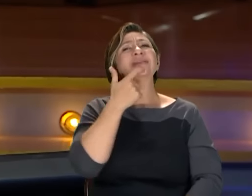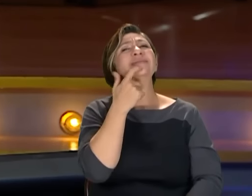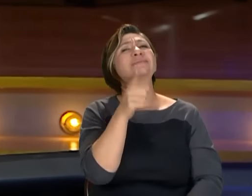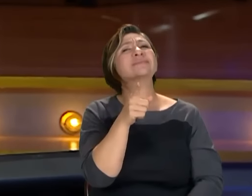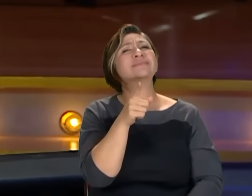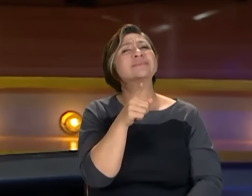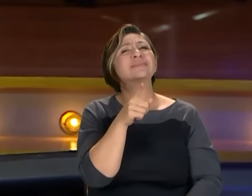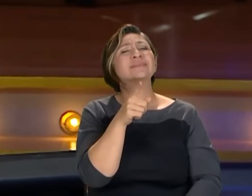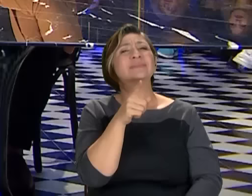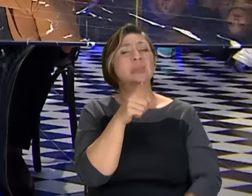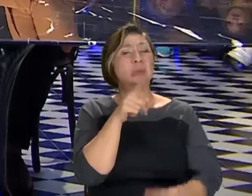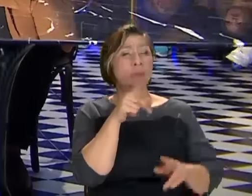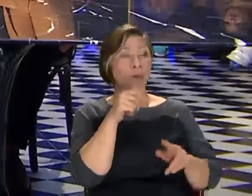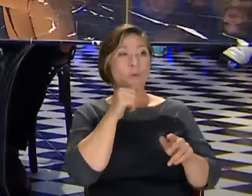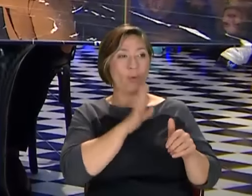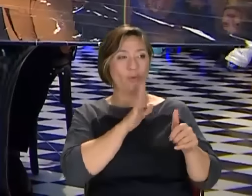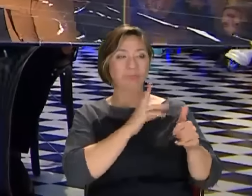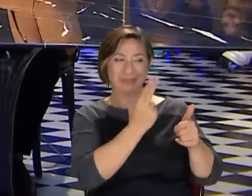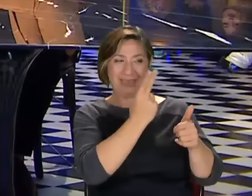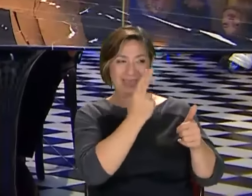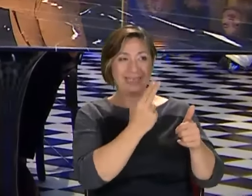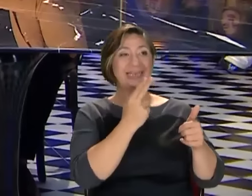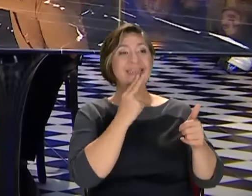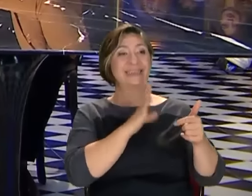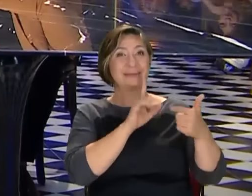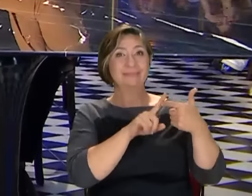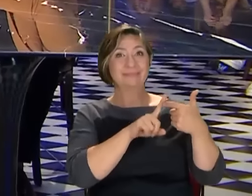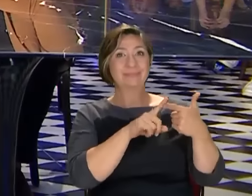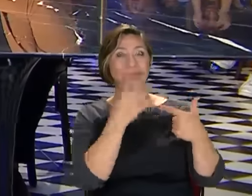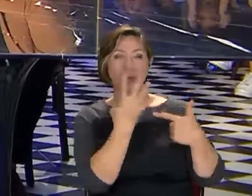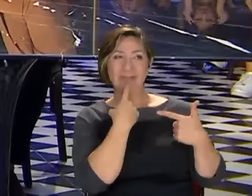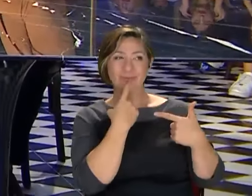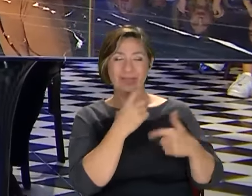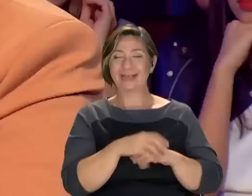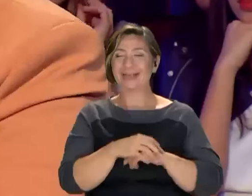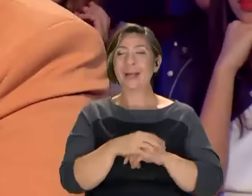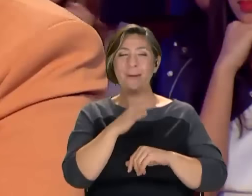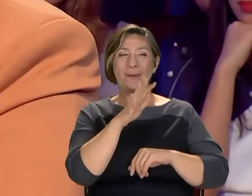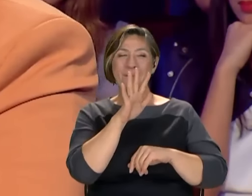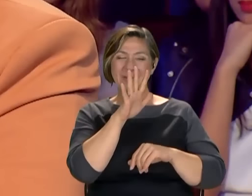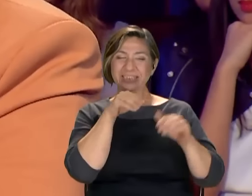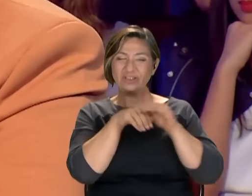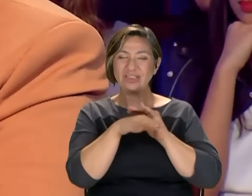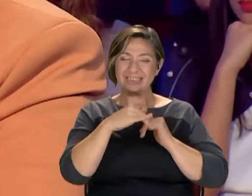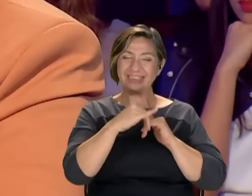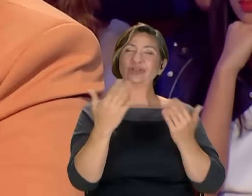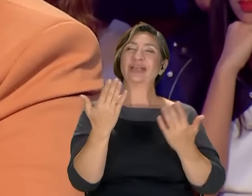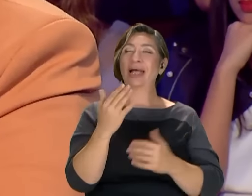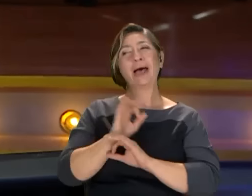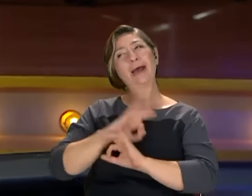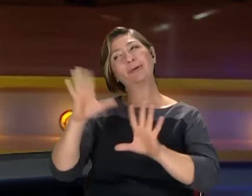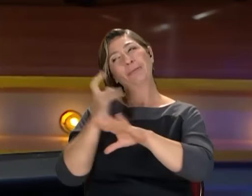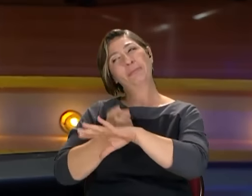yaşında? Muhammed Ali 7 yaşında. Eysan Menesem 4 yaşında abi. 5'e girecek inşallah.